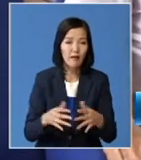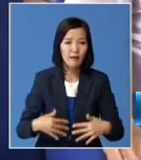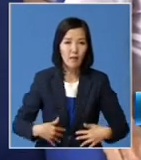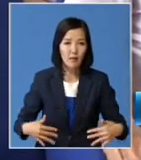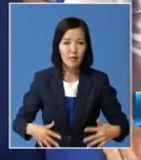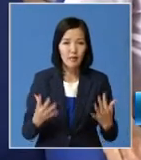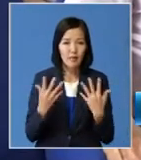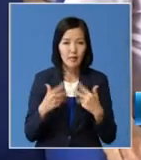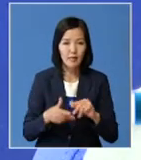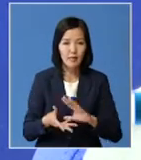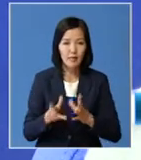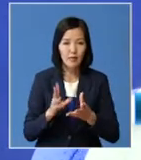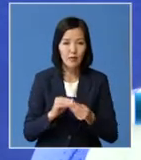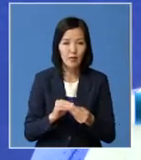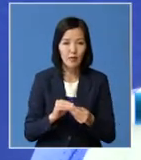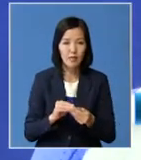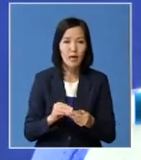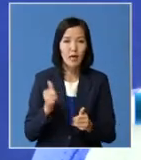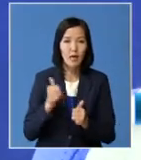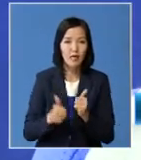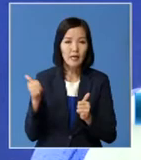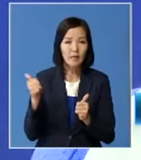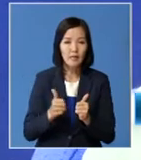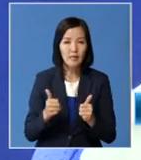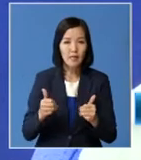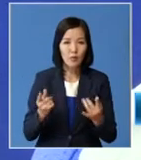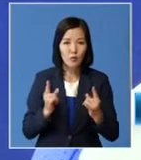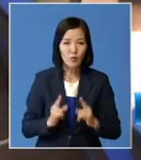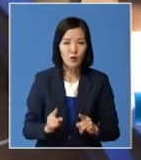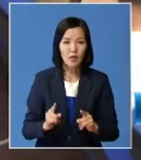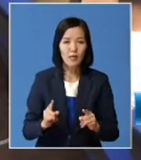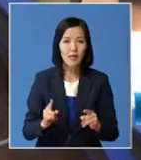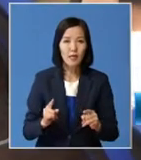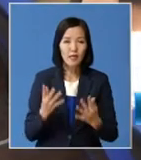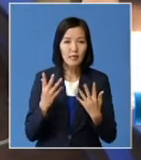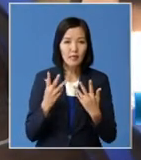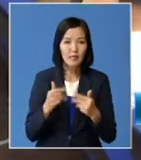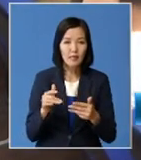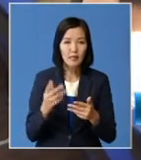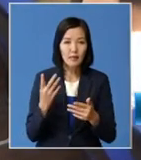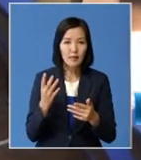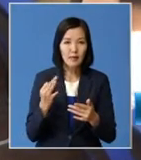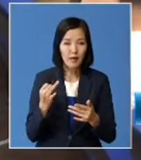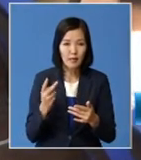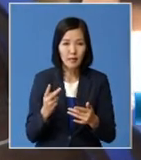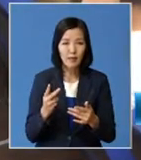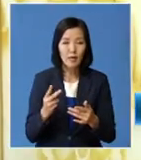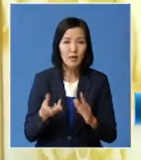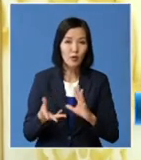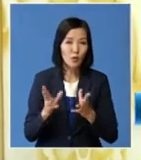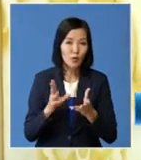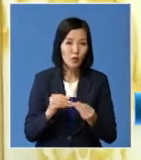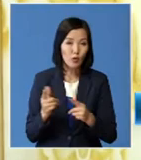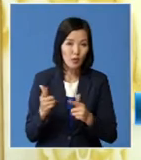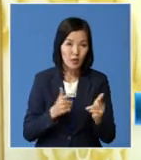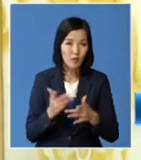басын анықтау негізінде жолға қойылған, яғни апта сайын туған мал төлдерінің есебі алынып, бірдейлендіру жұмыстарына мониторинг шығарылып отырады. Жыл басынан